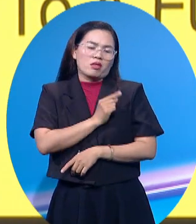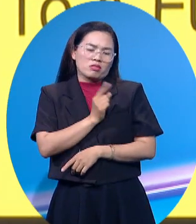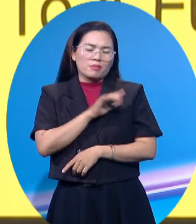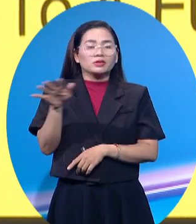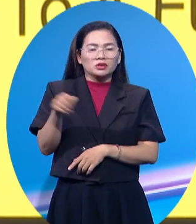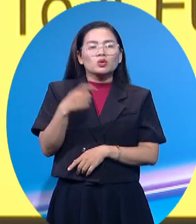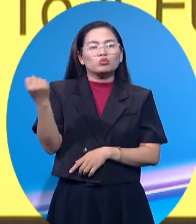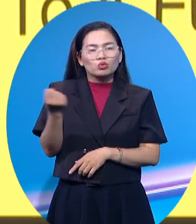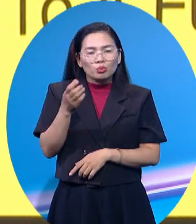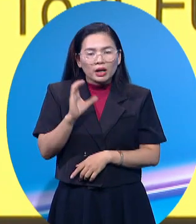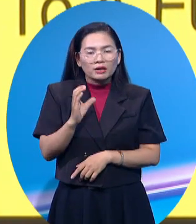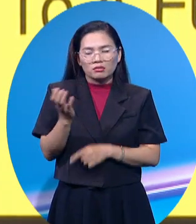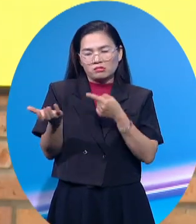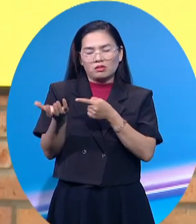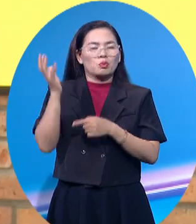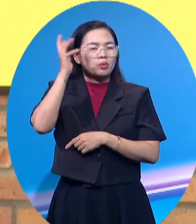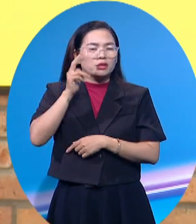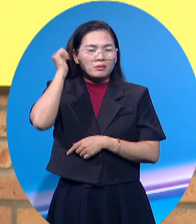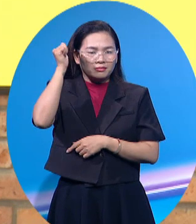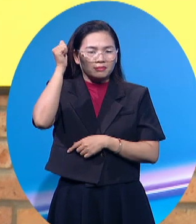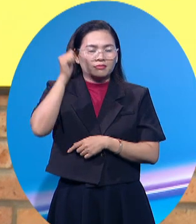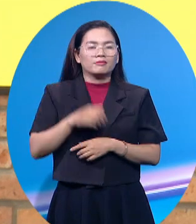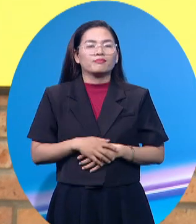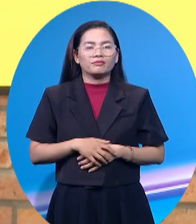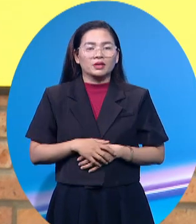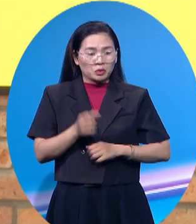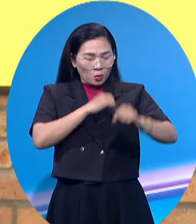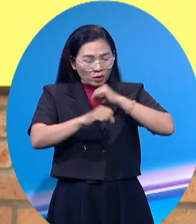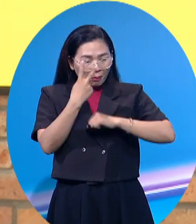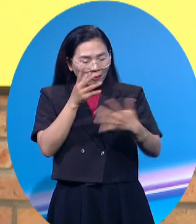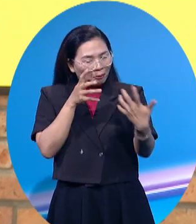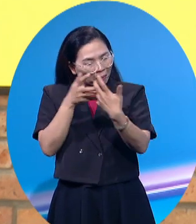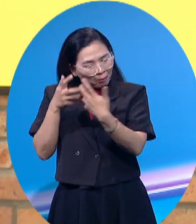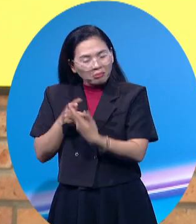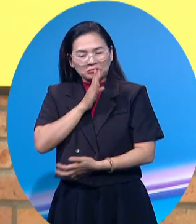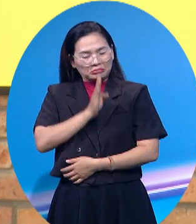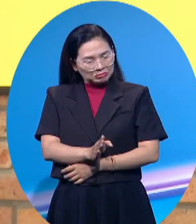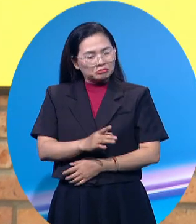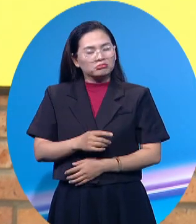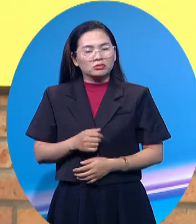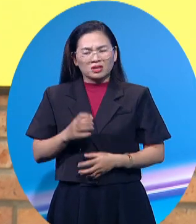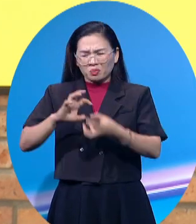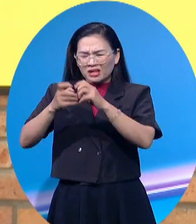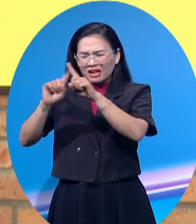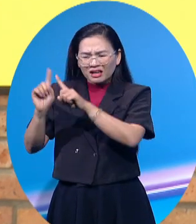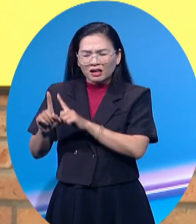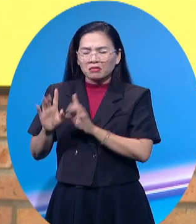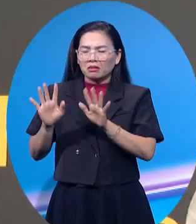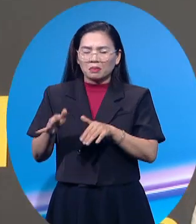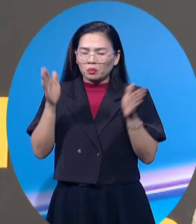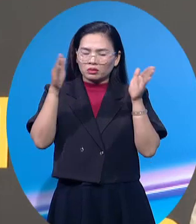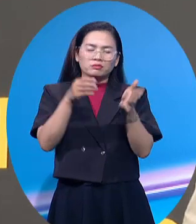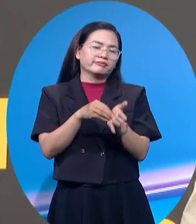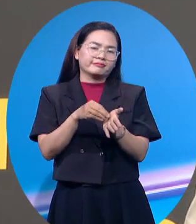kiệm cái nguồn tài nguyên quý giá này. Đây là những cái hoạt động tôi thấy rất là thiết thực mà không phải là công ty nào cũng là quan